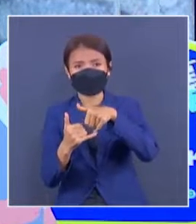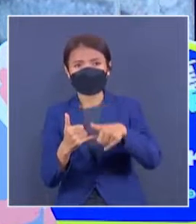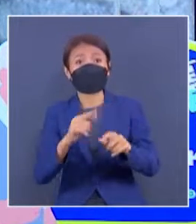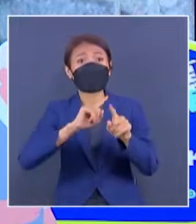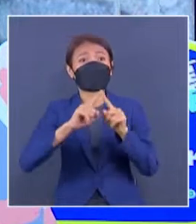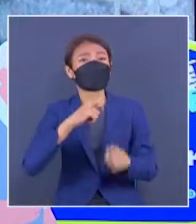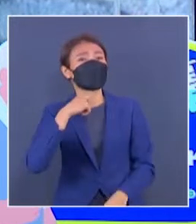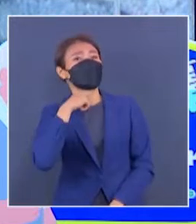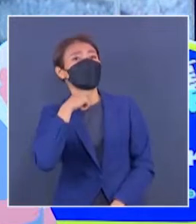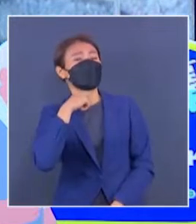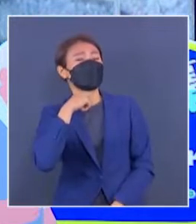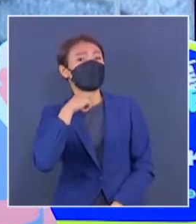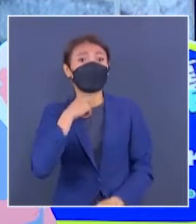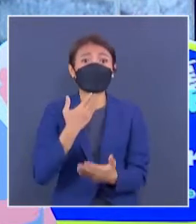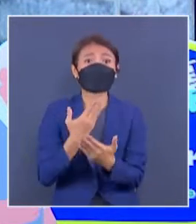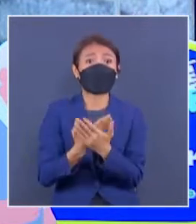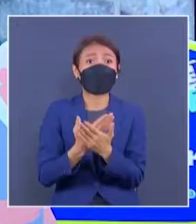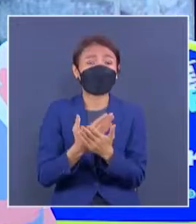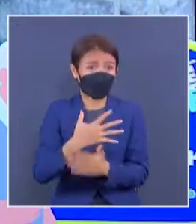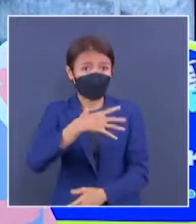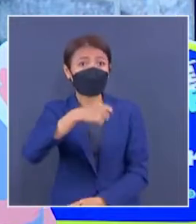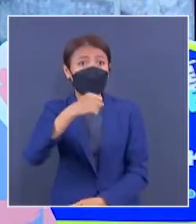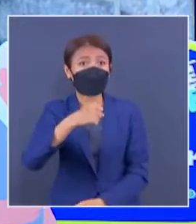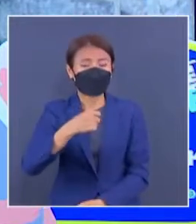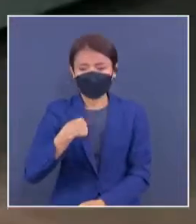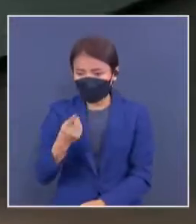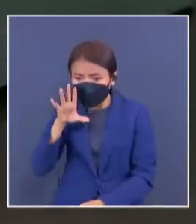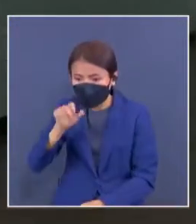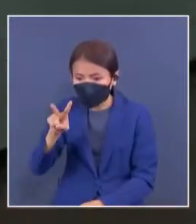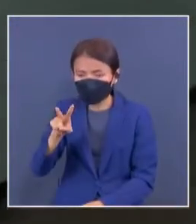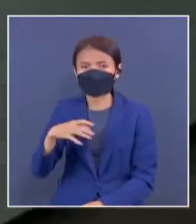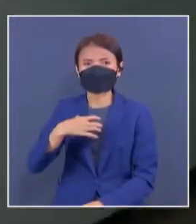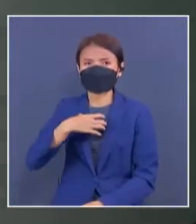เป็นสาวประเภท2เนี่ยหวังจะขืนใจด้วยนะครับ